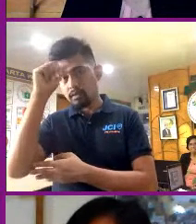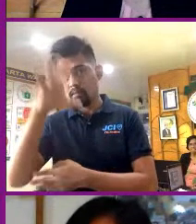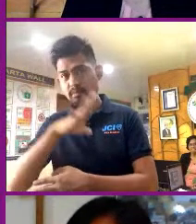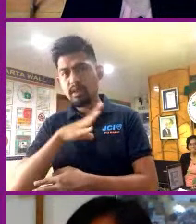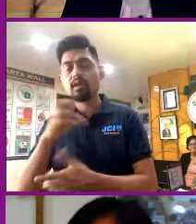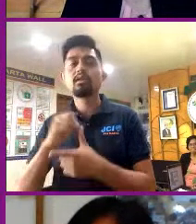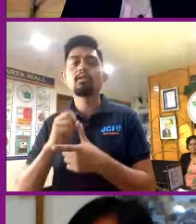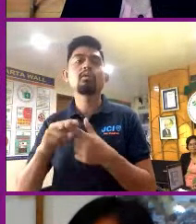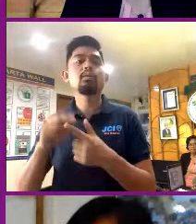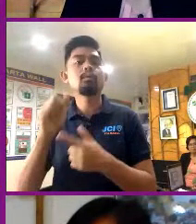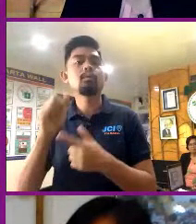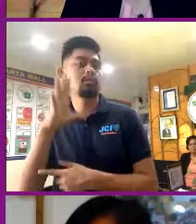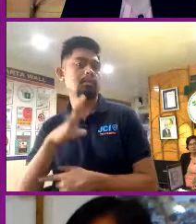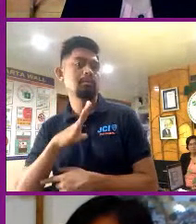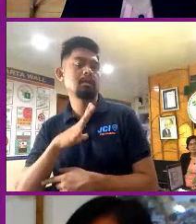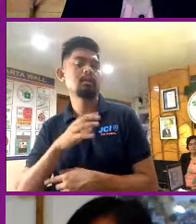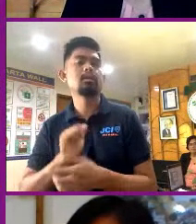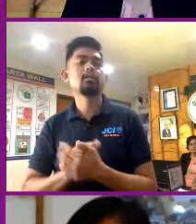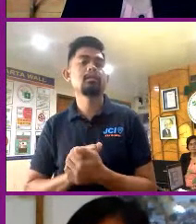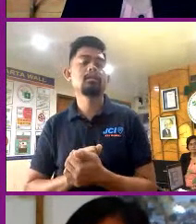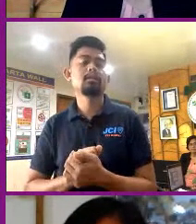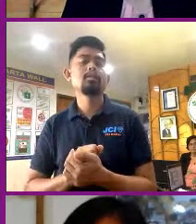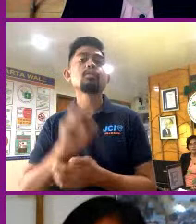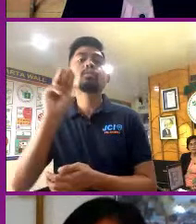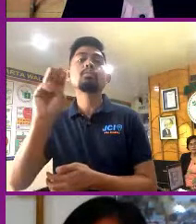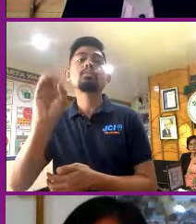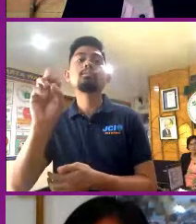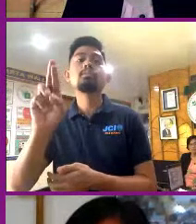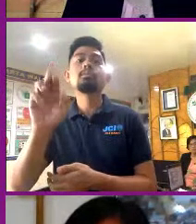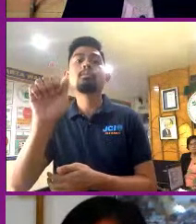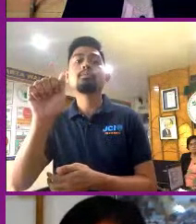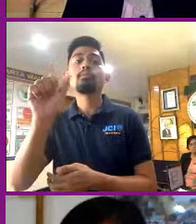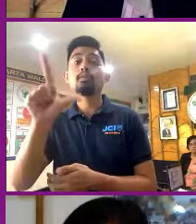hand. What can you say?